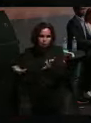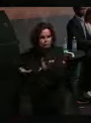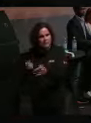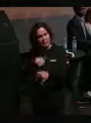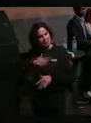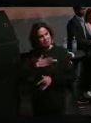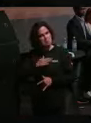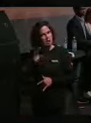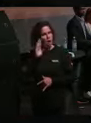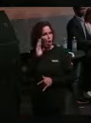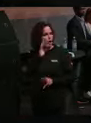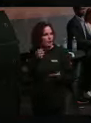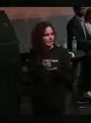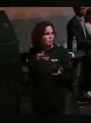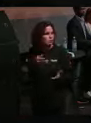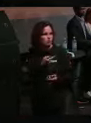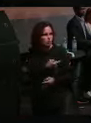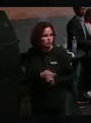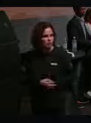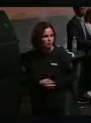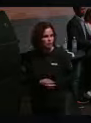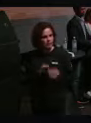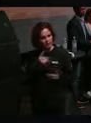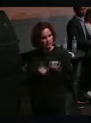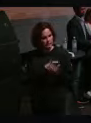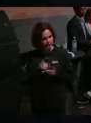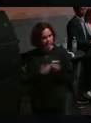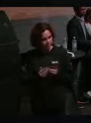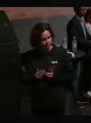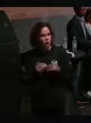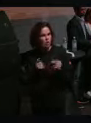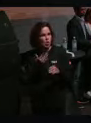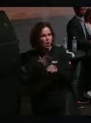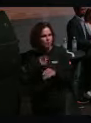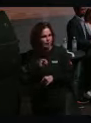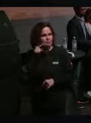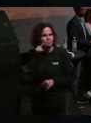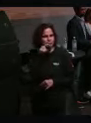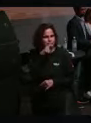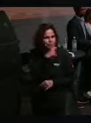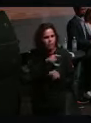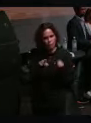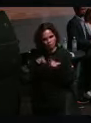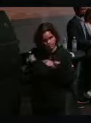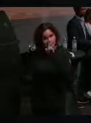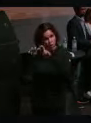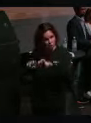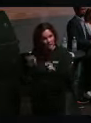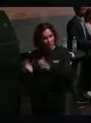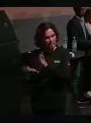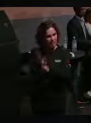høre hvilken respons det gir. Men det vi også ser jo nettopp den kompleksiteten her, som også de som forsker på dette